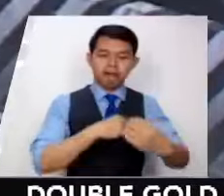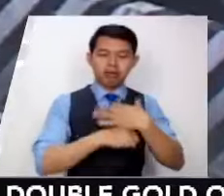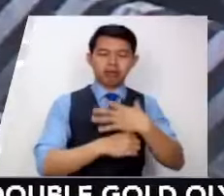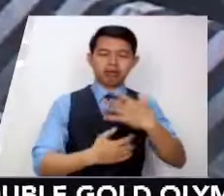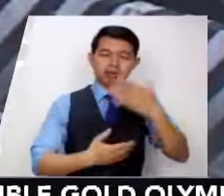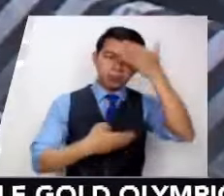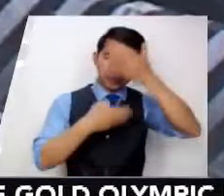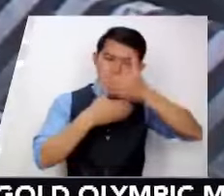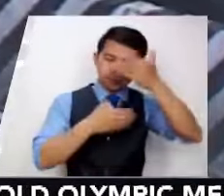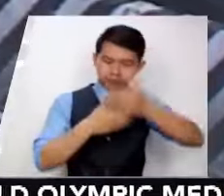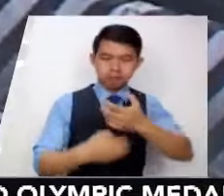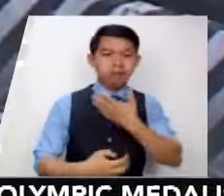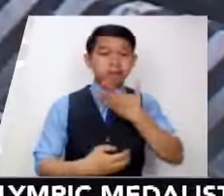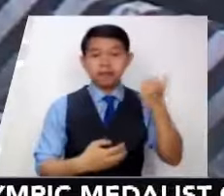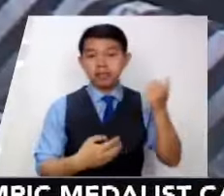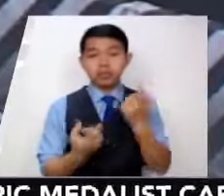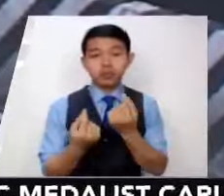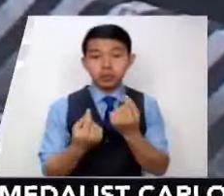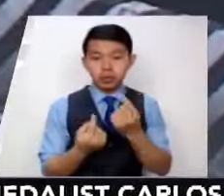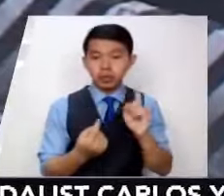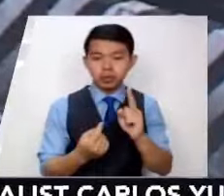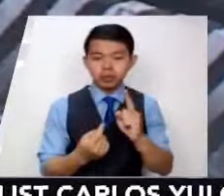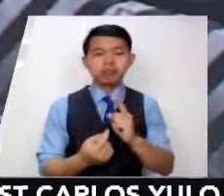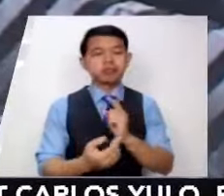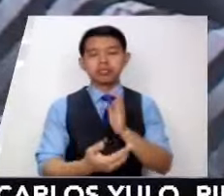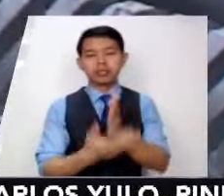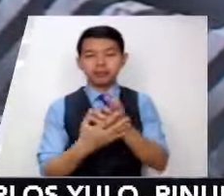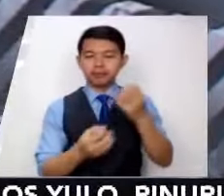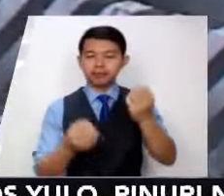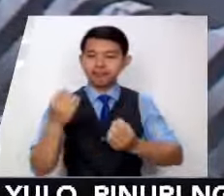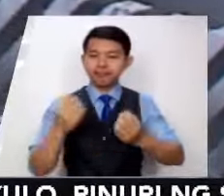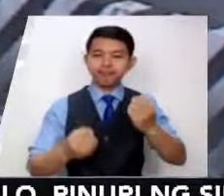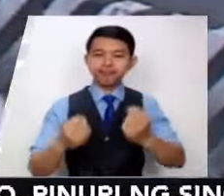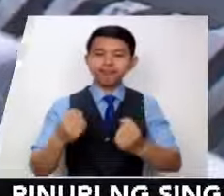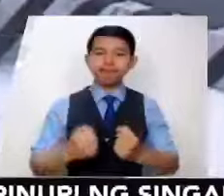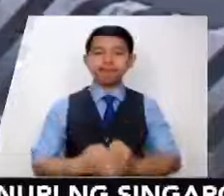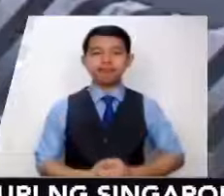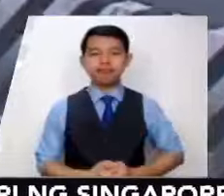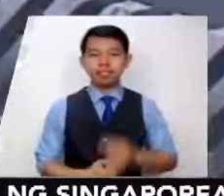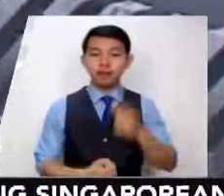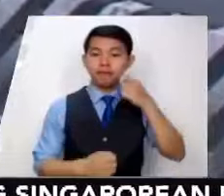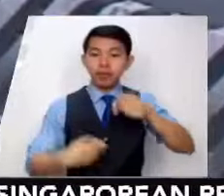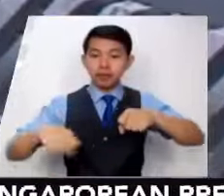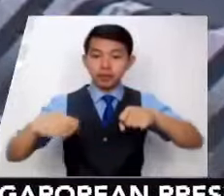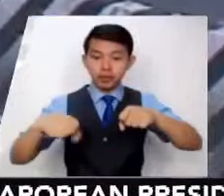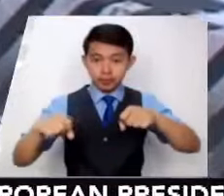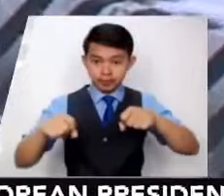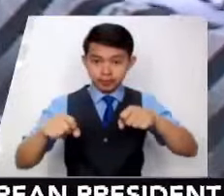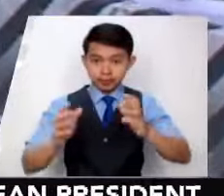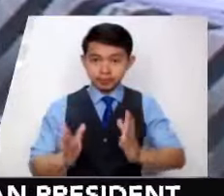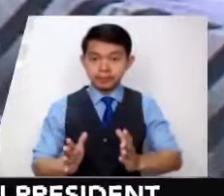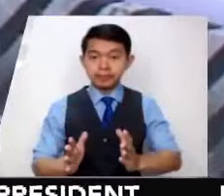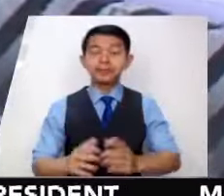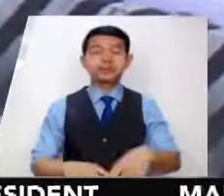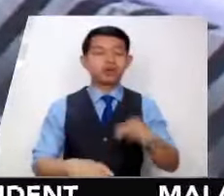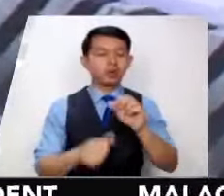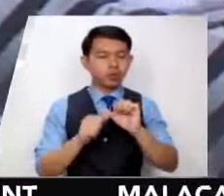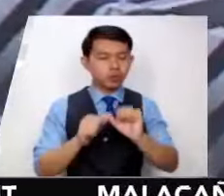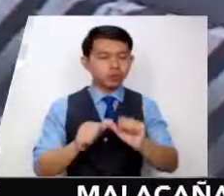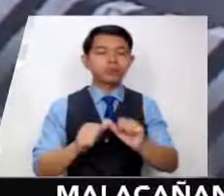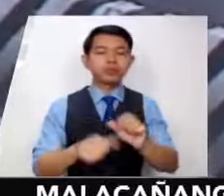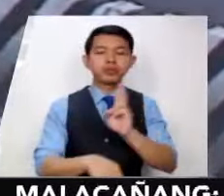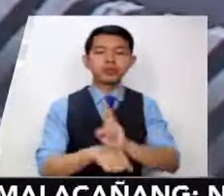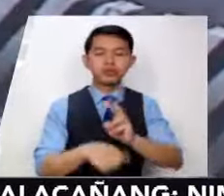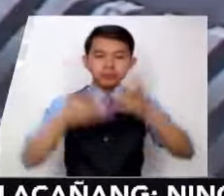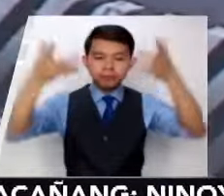na huwag ng magmaneho para sa mga nakamotorsiklo naman panatilihing suot ang helmet at mga safety gear